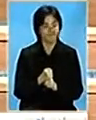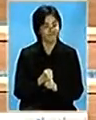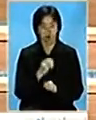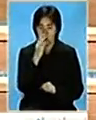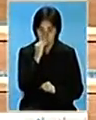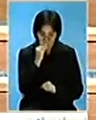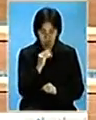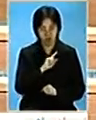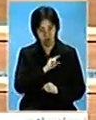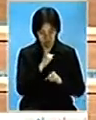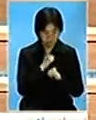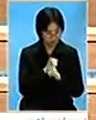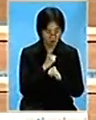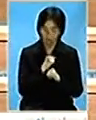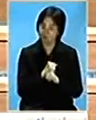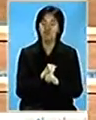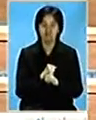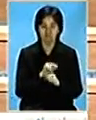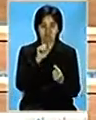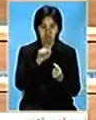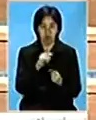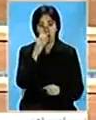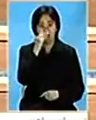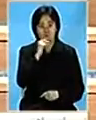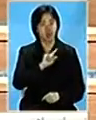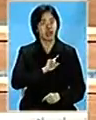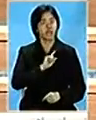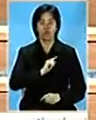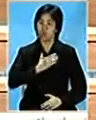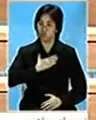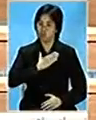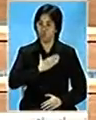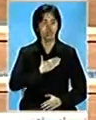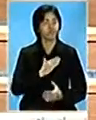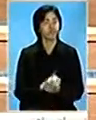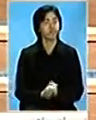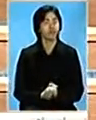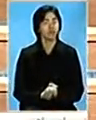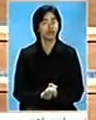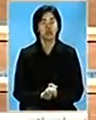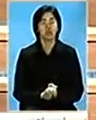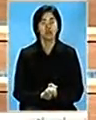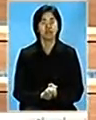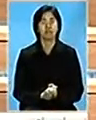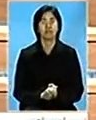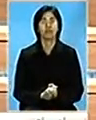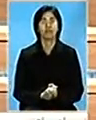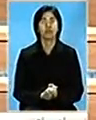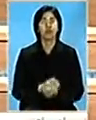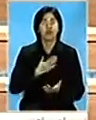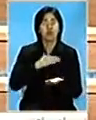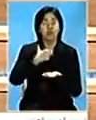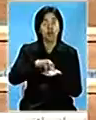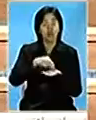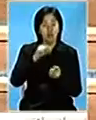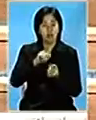ำพูดถ้อยคำที่ผมพูดไปผมรับผิดชอบทุกคำและเมื่อสักครู่ผมพูดในเรื่อง